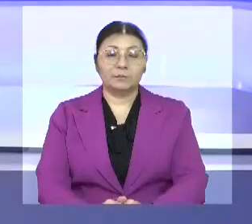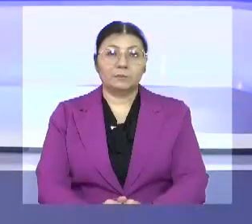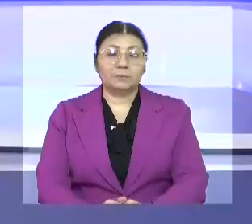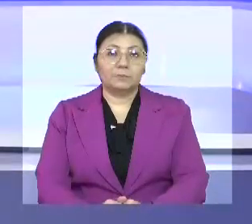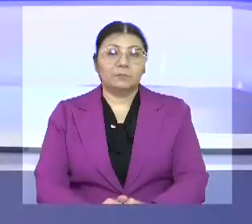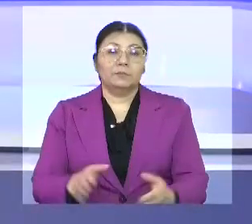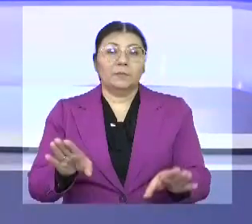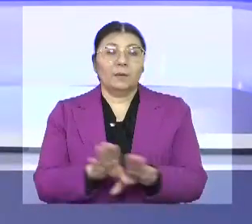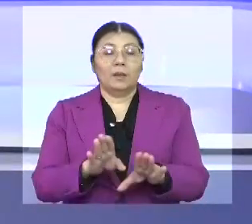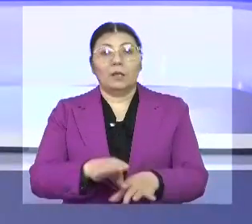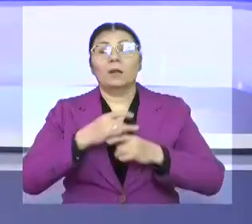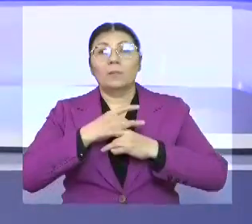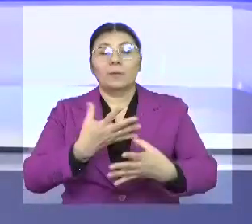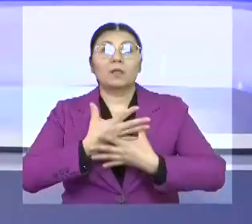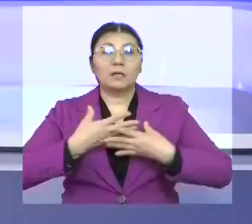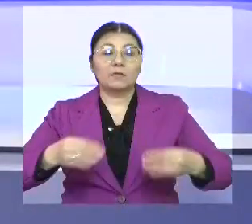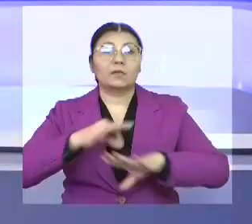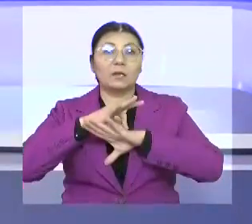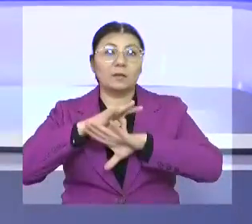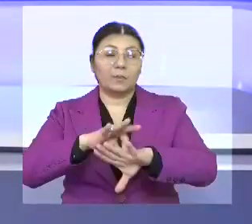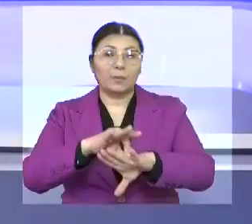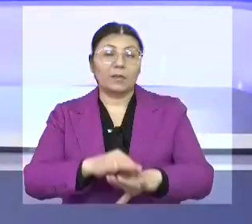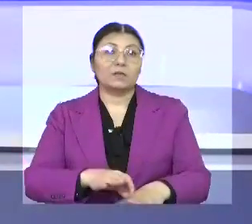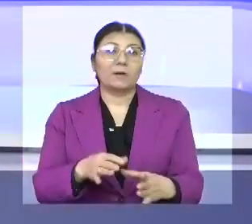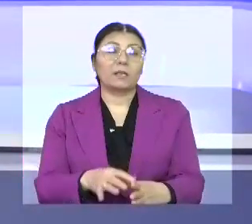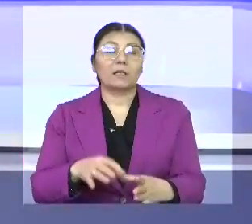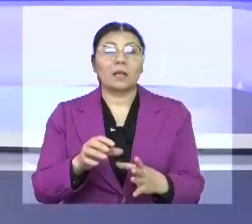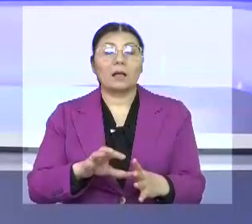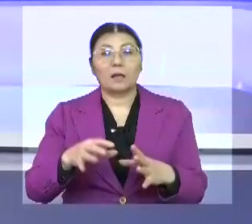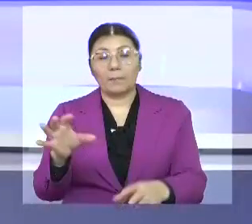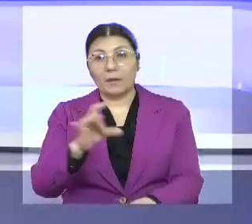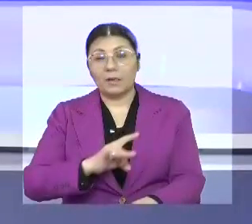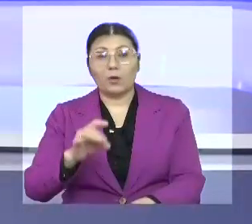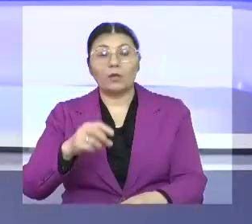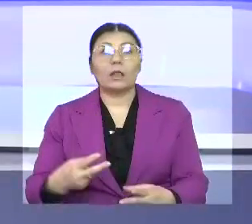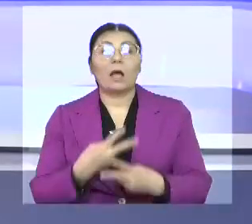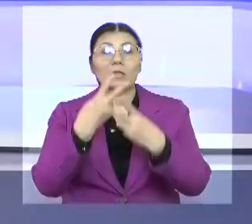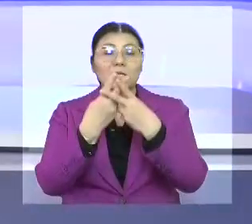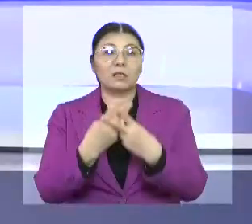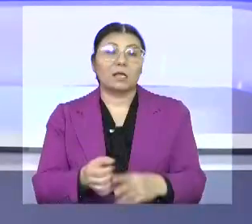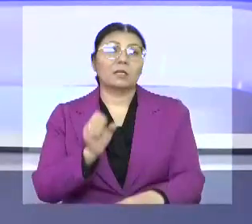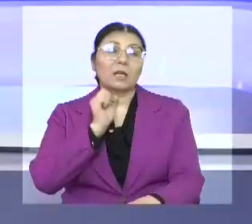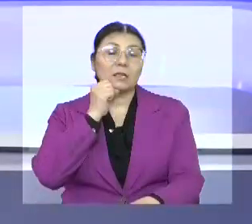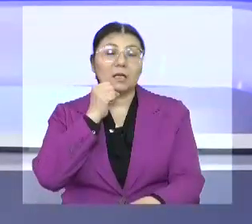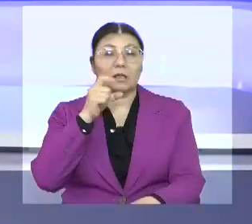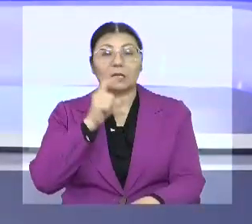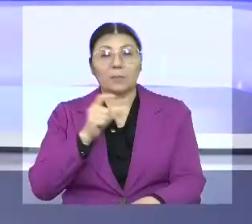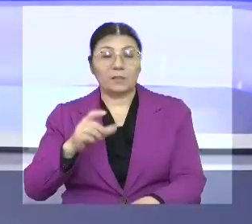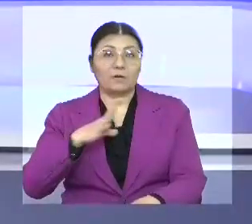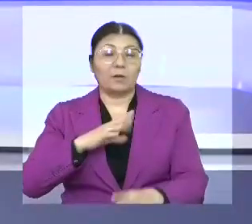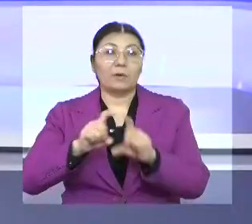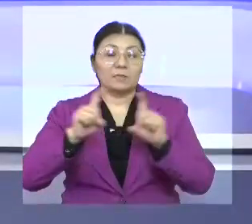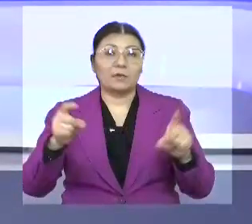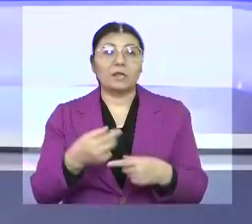С подобным же размахом праздник весны отпраздновали жители района Астана. Аксакалы посетили школу в жилом массиве Сазды, где ученики подготовили